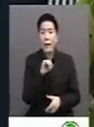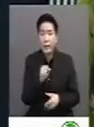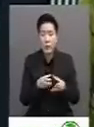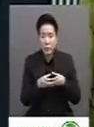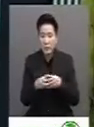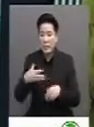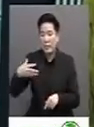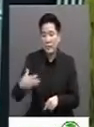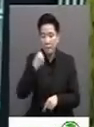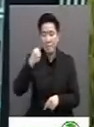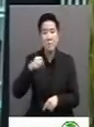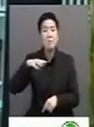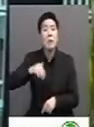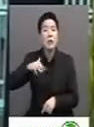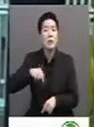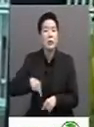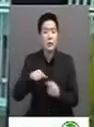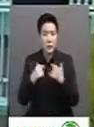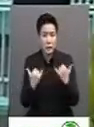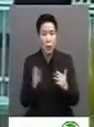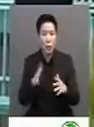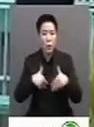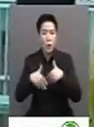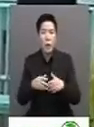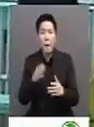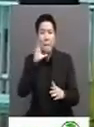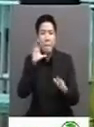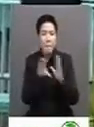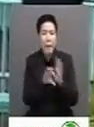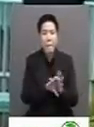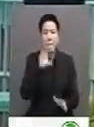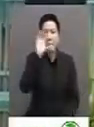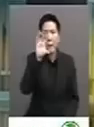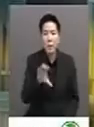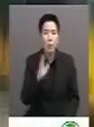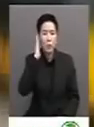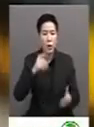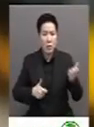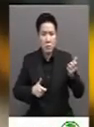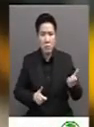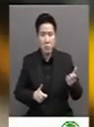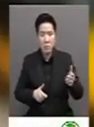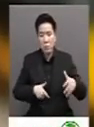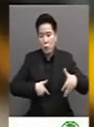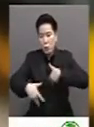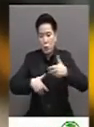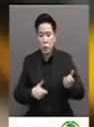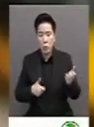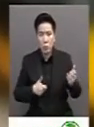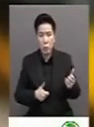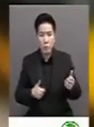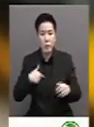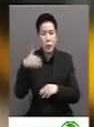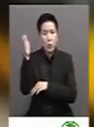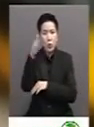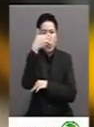เมืองเมื่อคืนที่ผ่านมาตอนนี้คุณผู้ชมชาวเมืองก็มาโพสต์ภาพเป็นกลุ่มชายถือปืนเดินไปตามท้องถนนนะคะแล้วก็มีธงสี